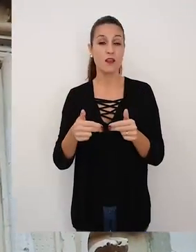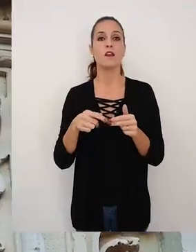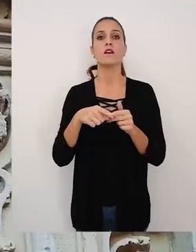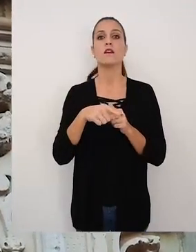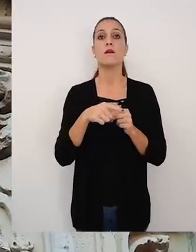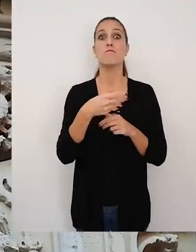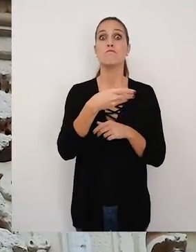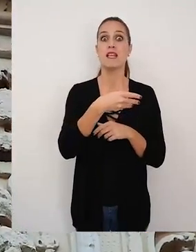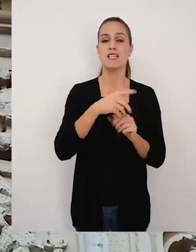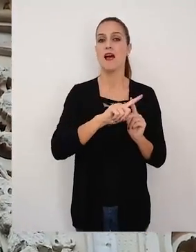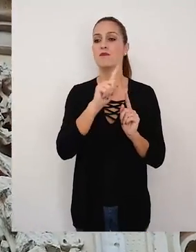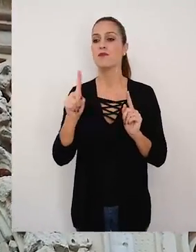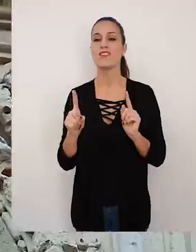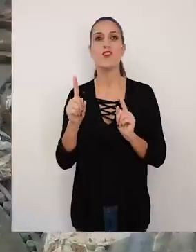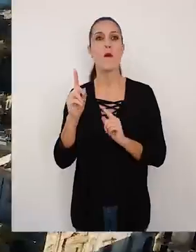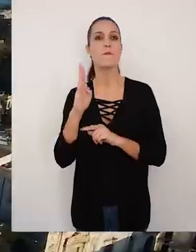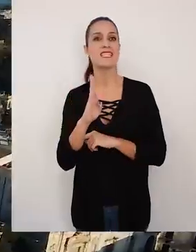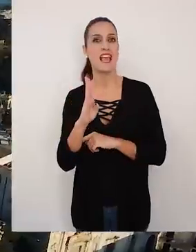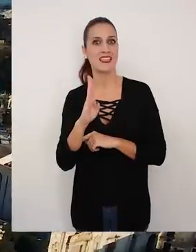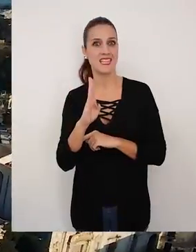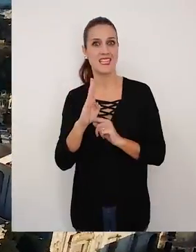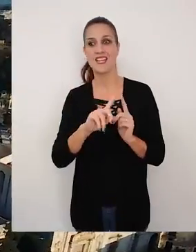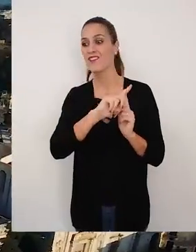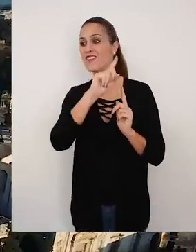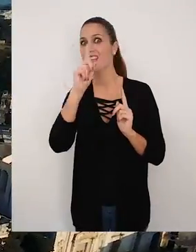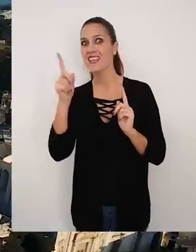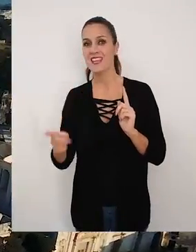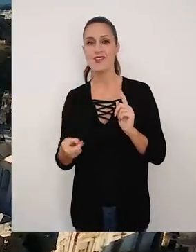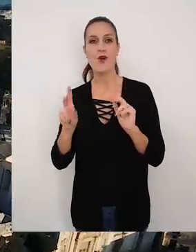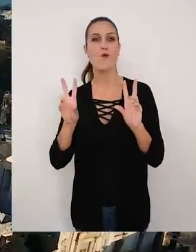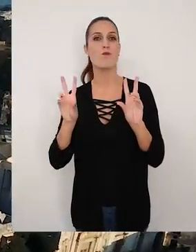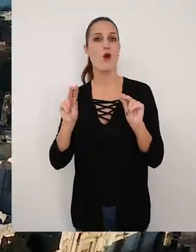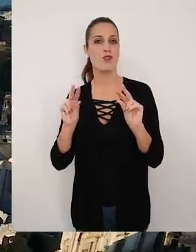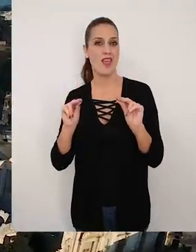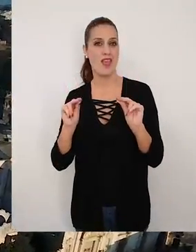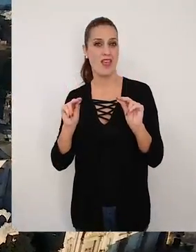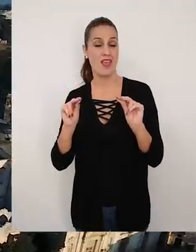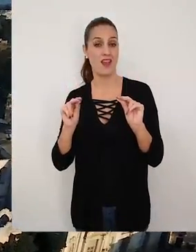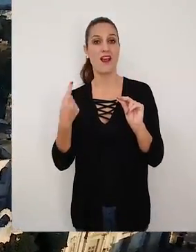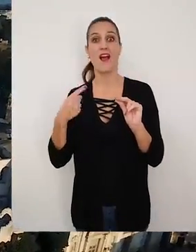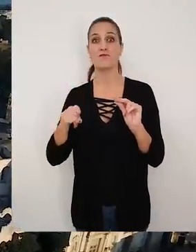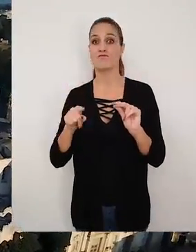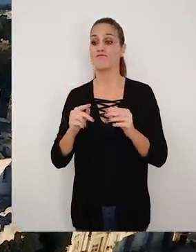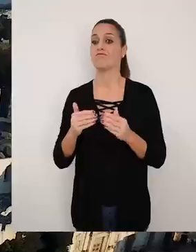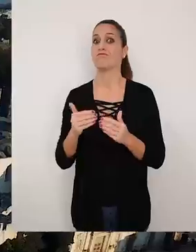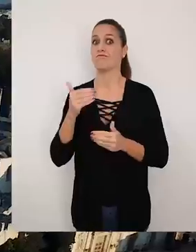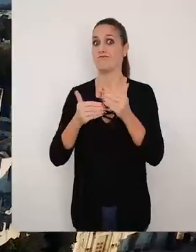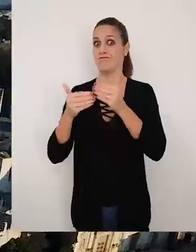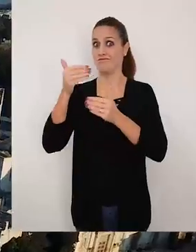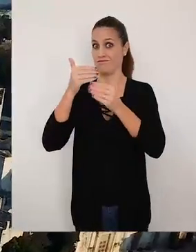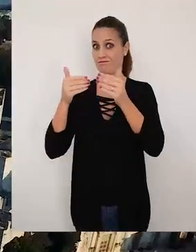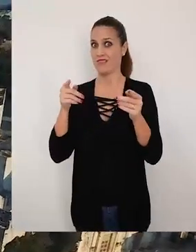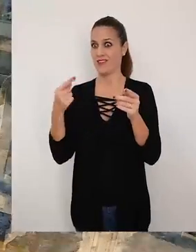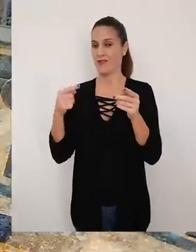retaggio bizantino, per giungere all'evo moderno, quando le famiglie della nobiltà cittadina promuovono la costruzione di